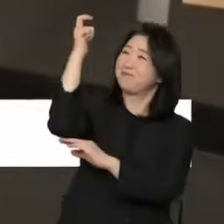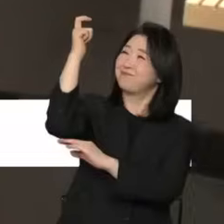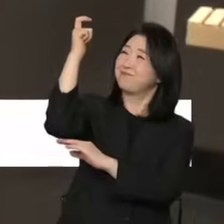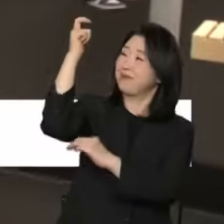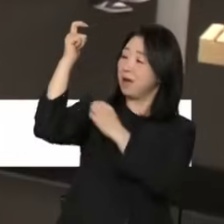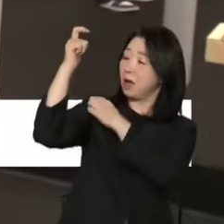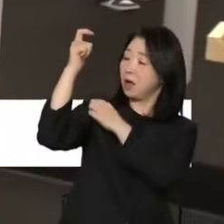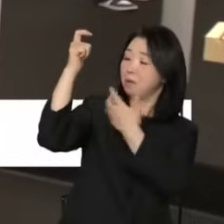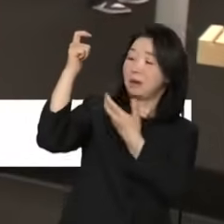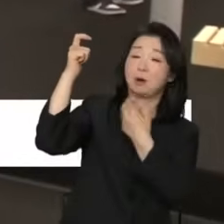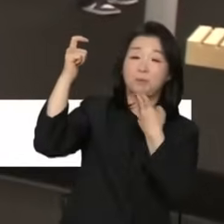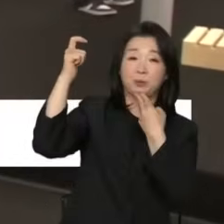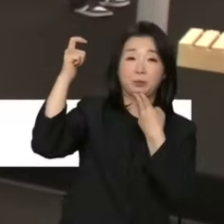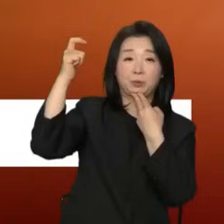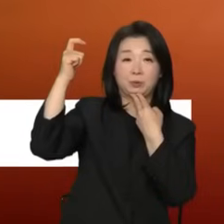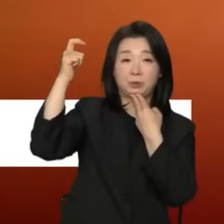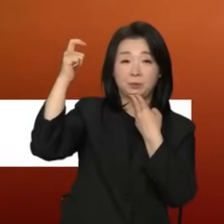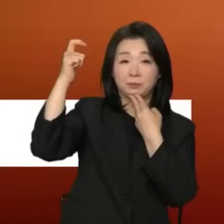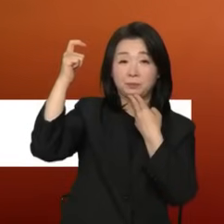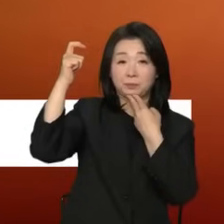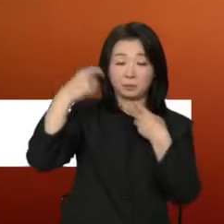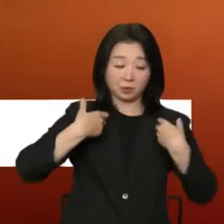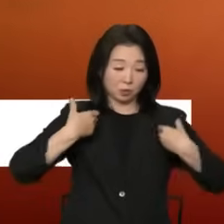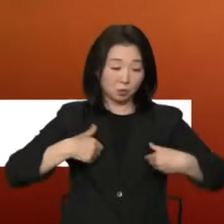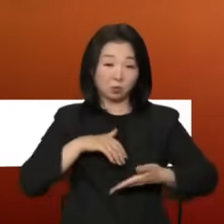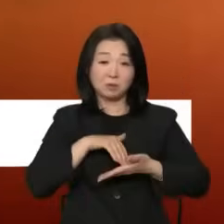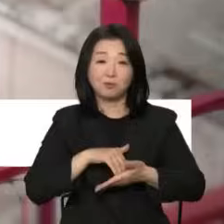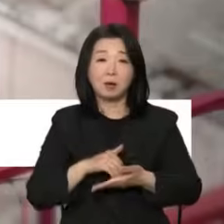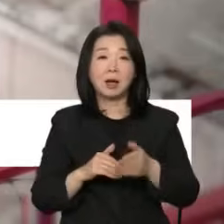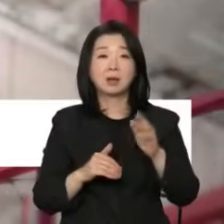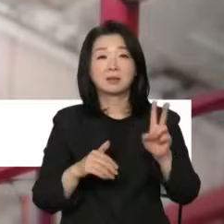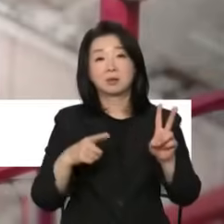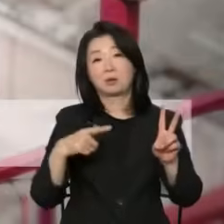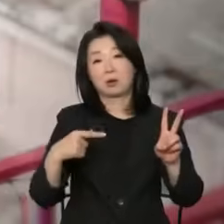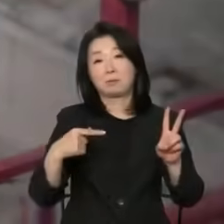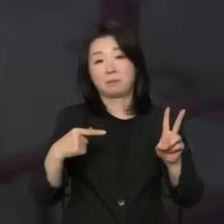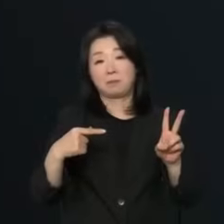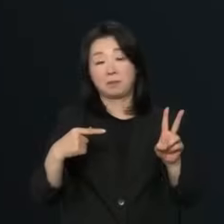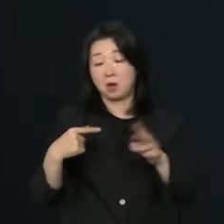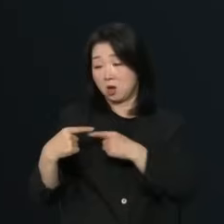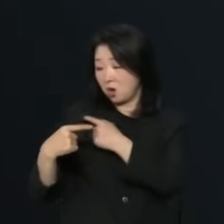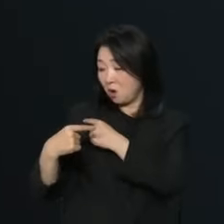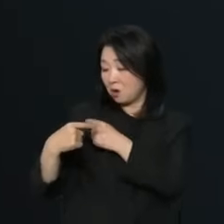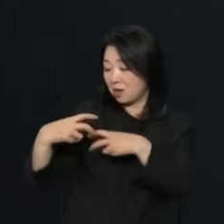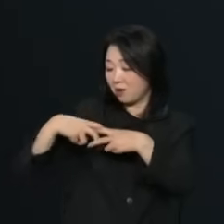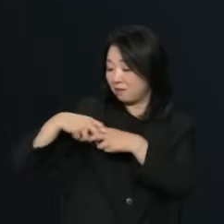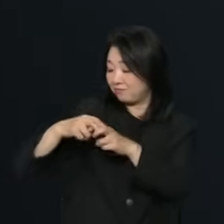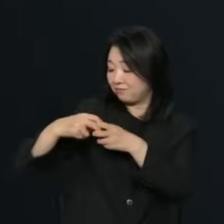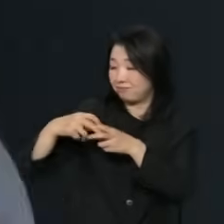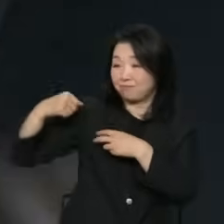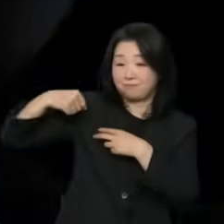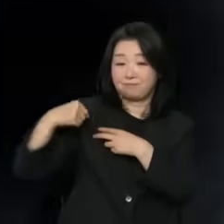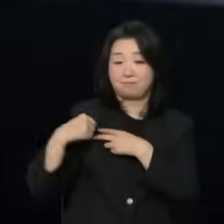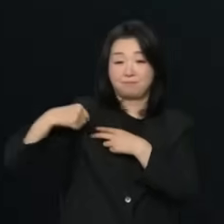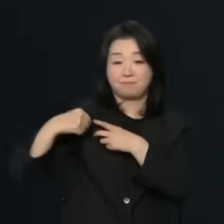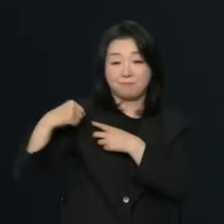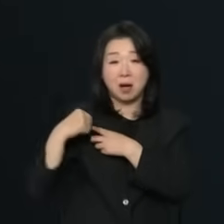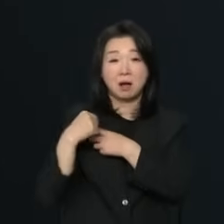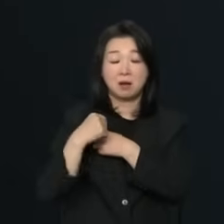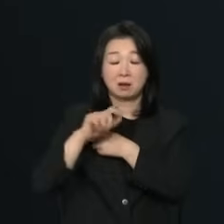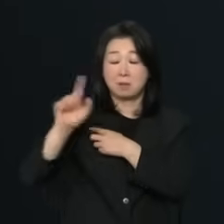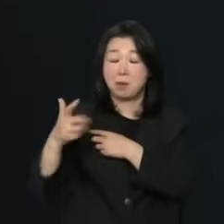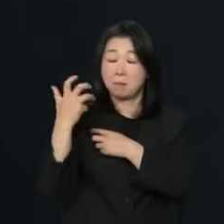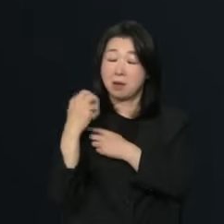무리가 가지 않습니다. 조끼 무게는 2kg이 채 되지 않는데 어깨 관절을 굽히고 펴는 각도를